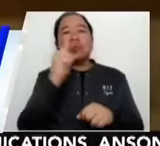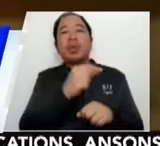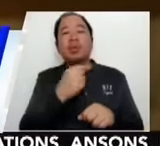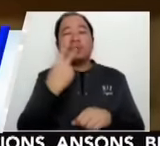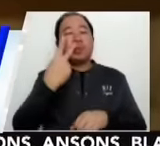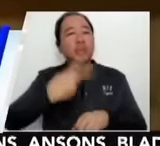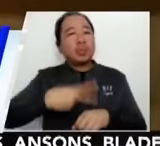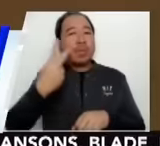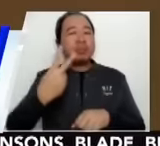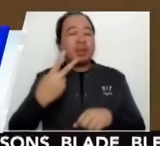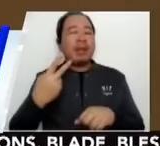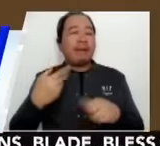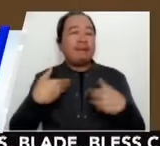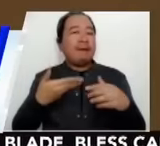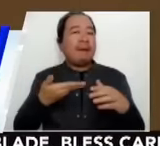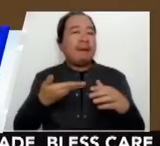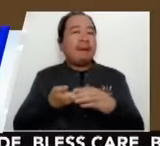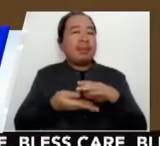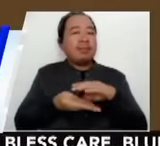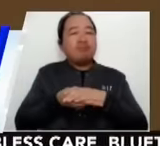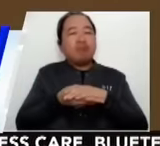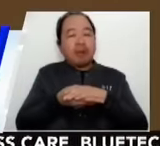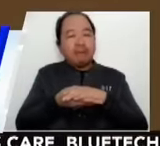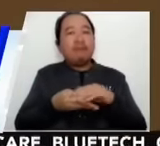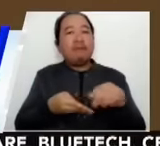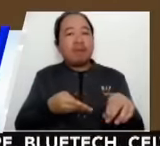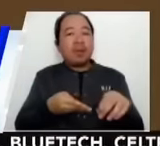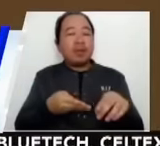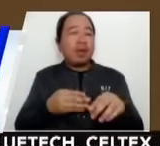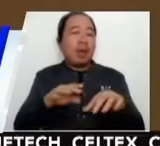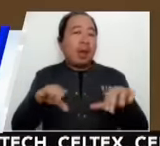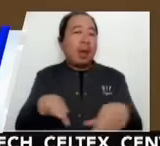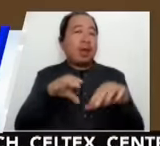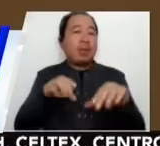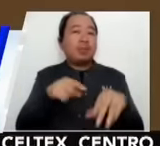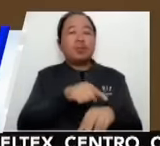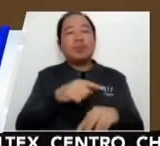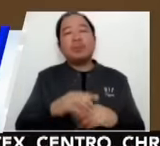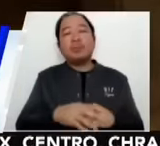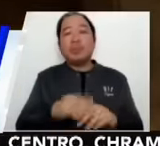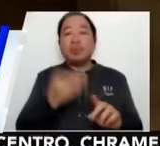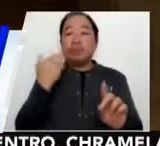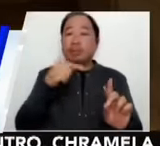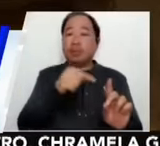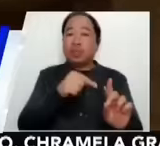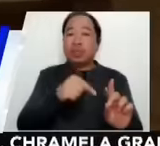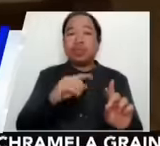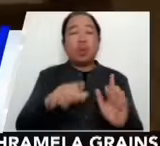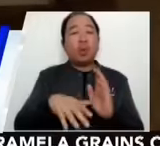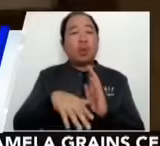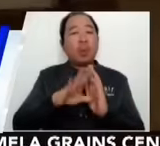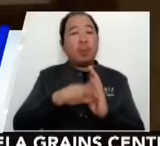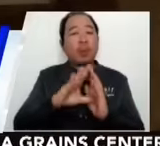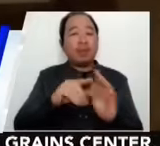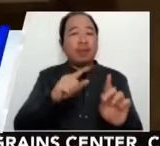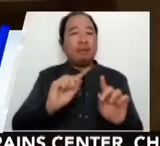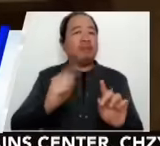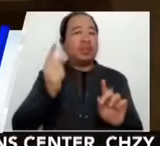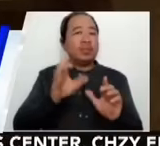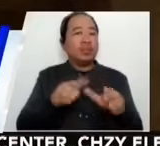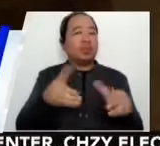and Corrupt Practices Act si Guanzon. Presiding Commissioner siya noon ng COMELEC 1st Division na humawak